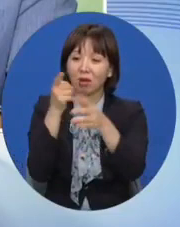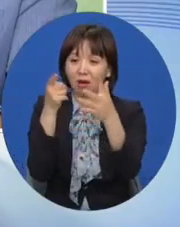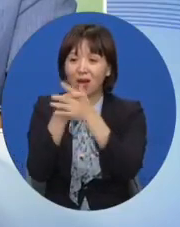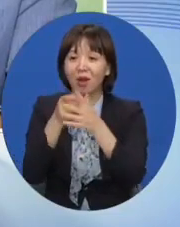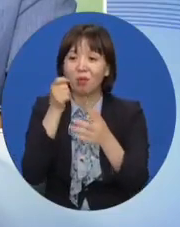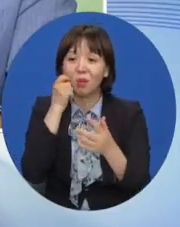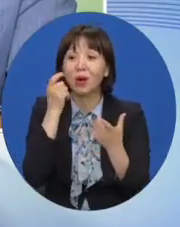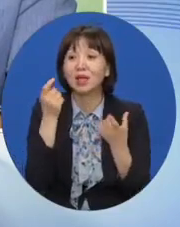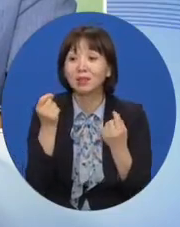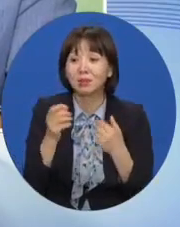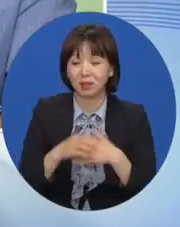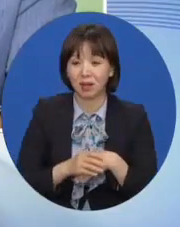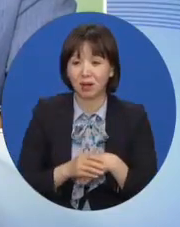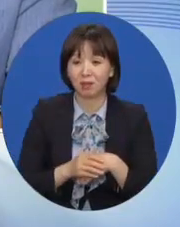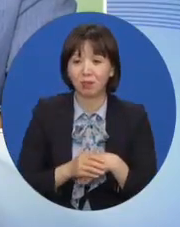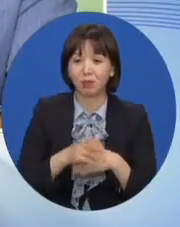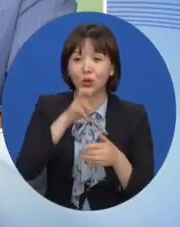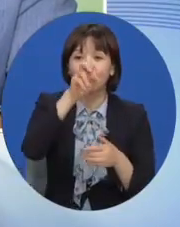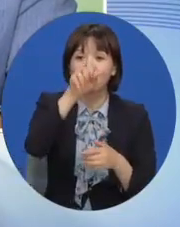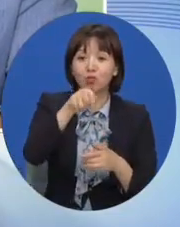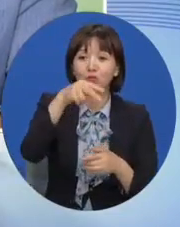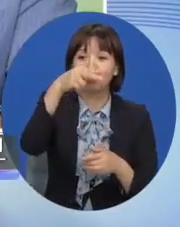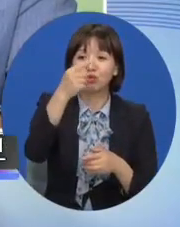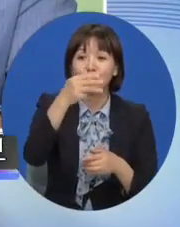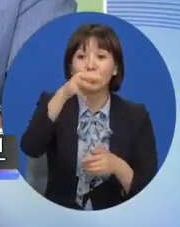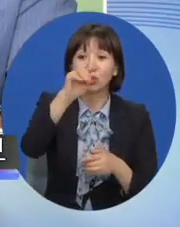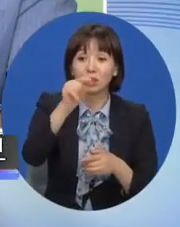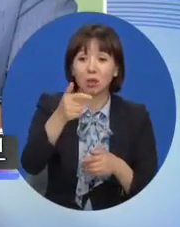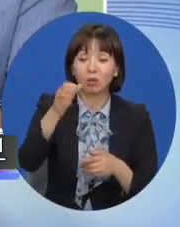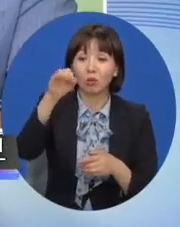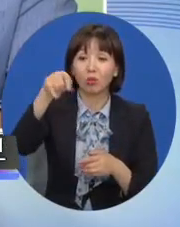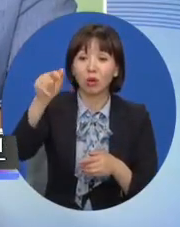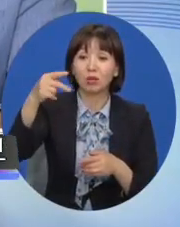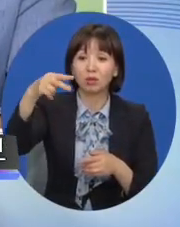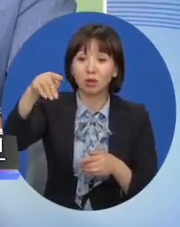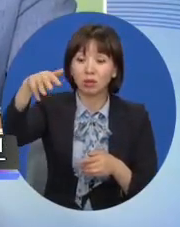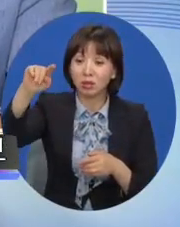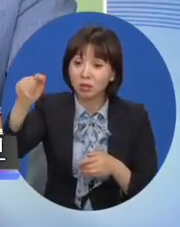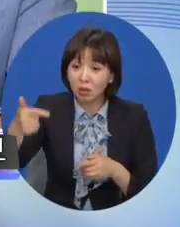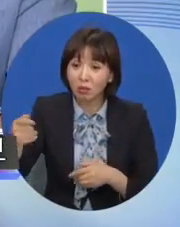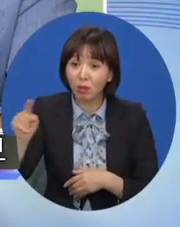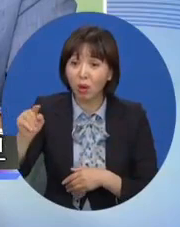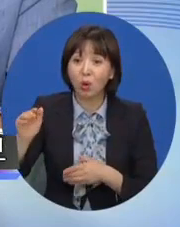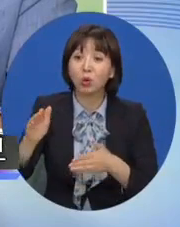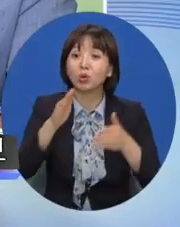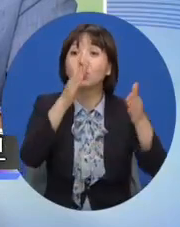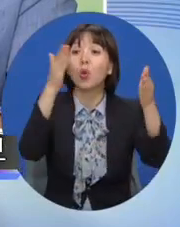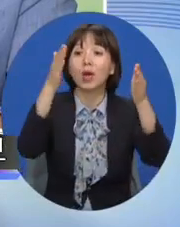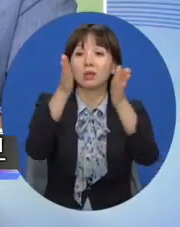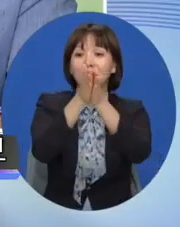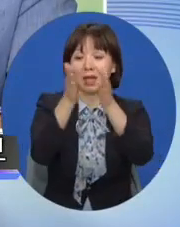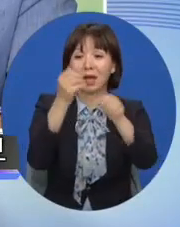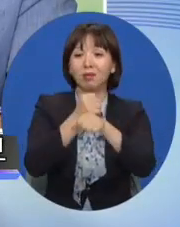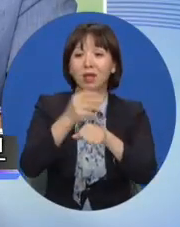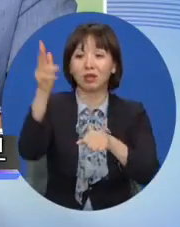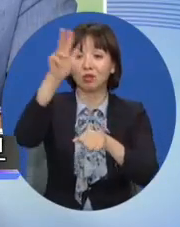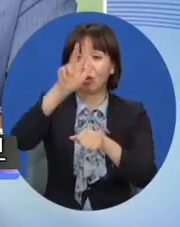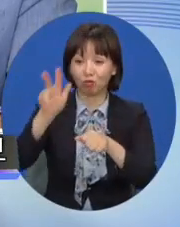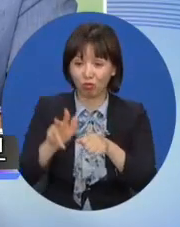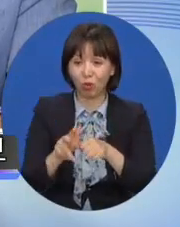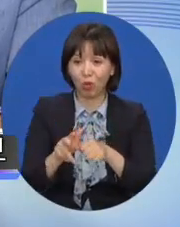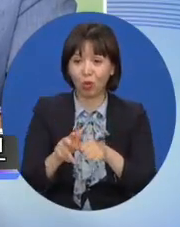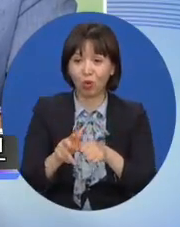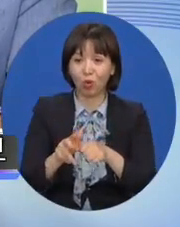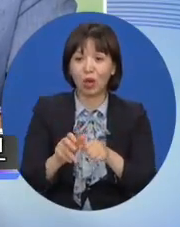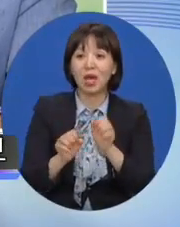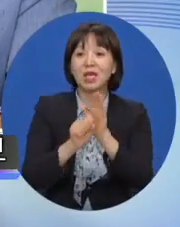같습니다. 무도천 같은 거나 원서천 같은 사업은 도에서 발주를 합니다. 그래서 전국구로다가